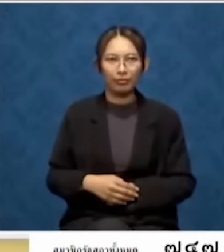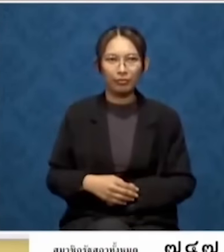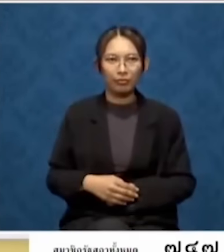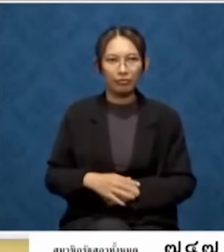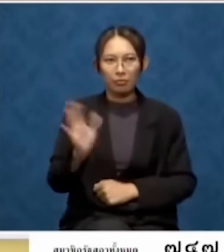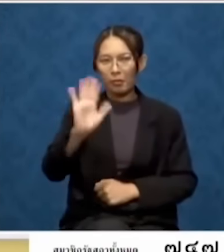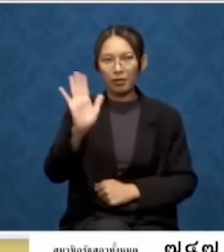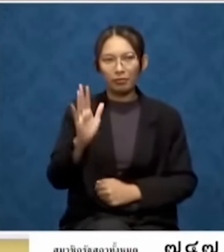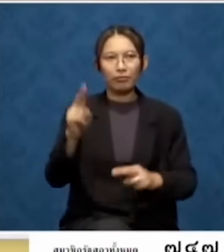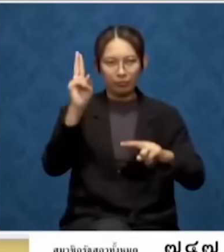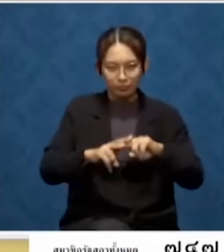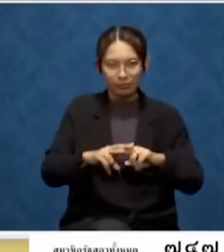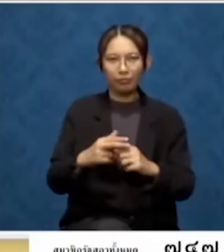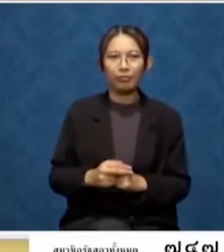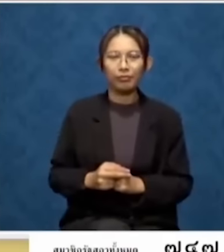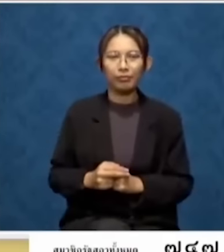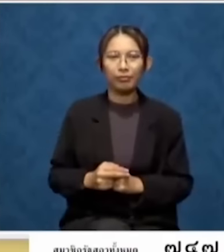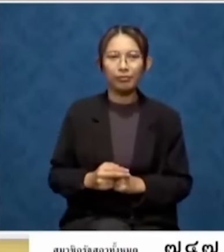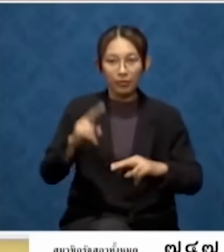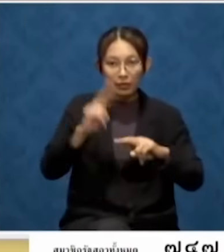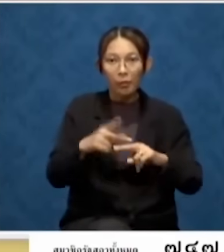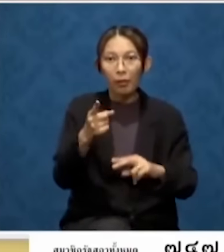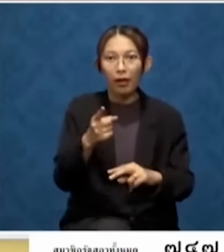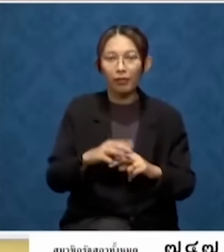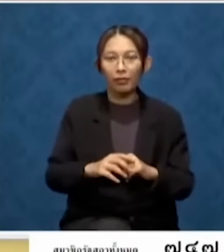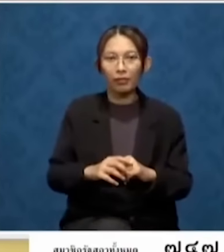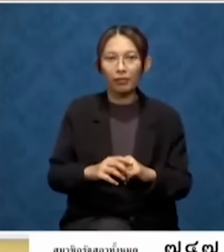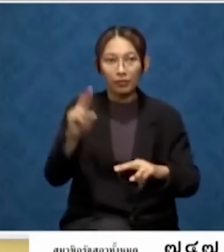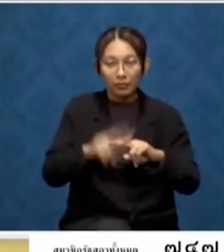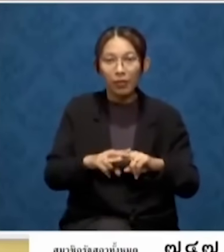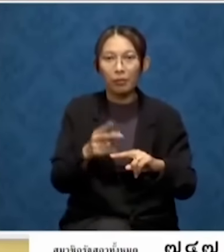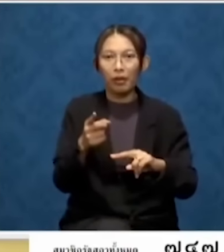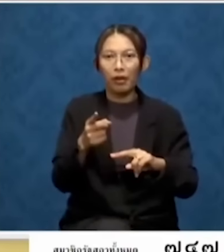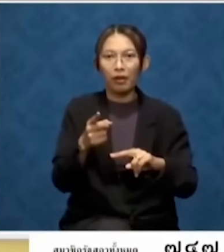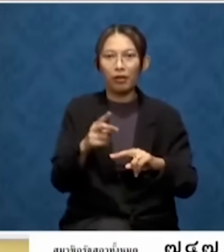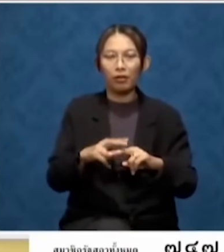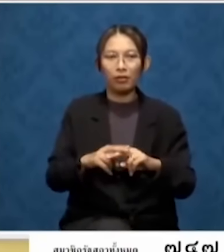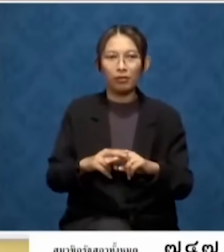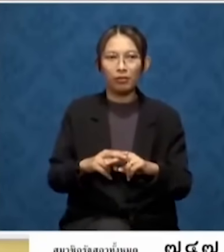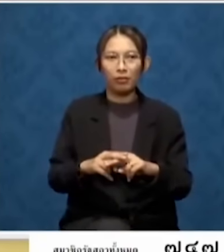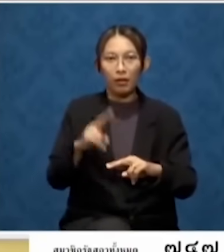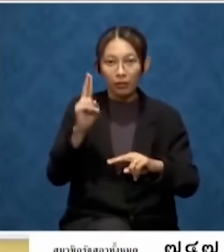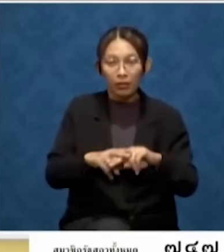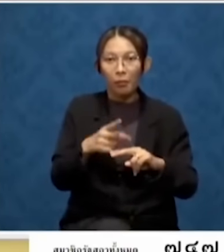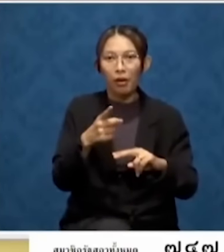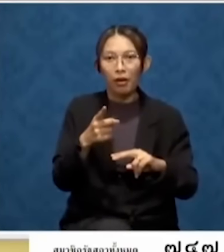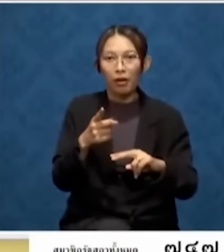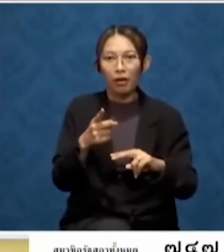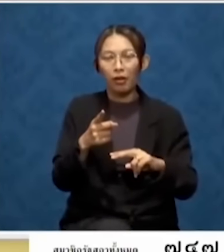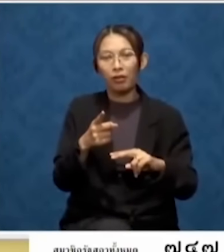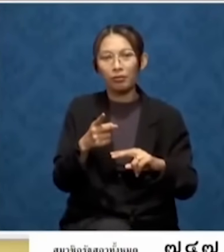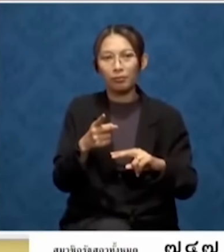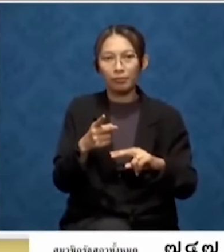ไม่เดี๋ยวแล้วครับนั่งลงจะนั่งลงไหมจะนั่งลงไหมจะนั่งลงไหม